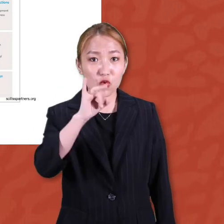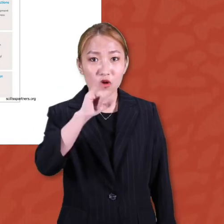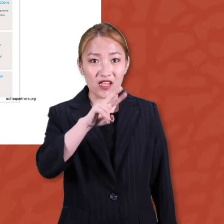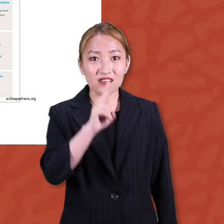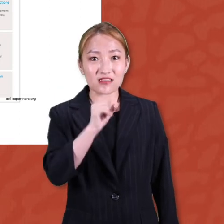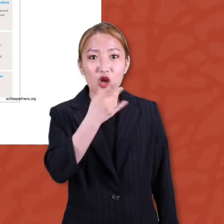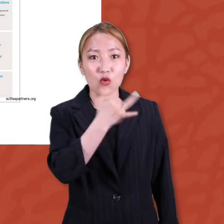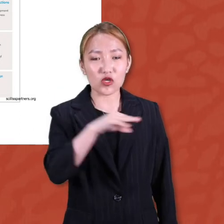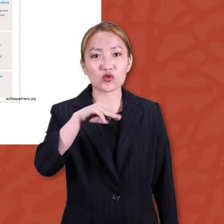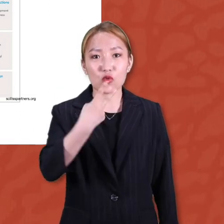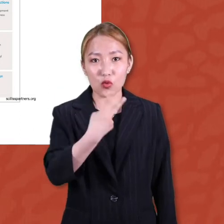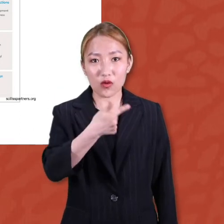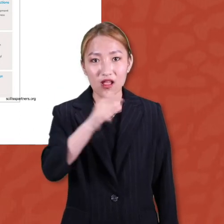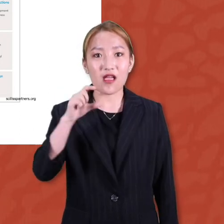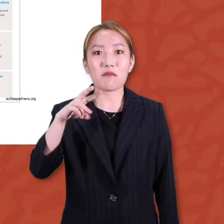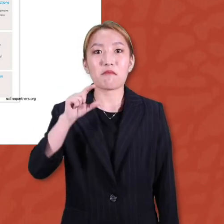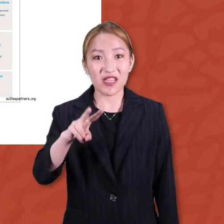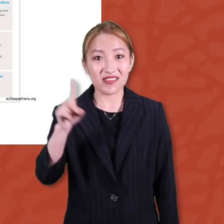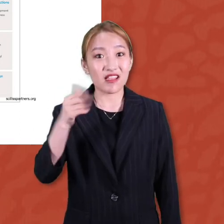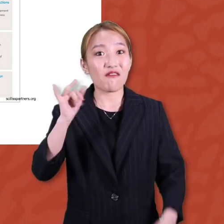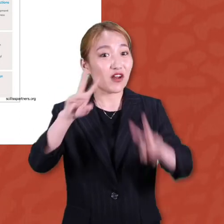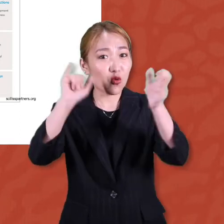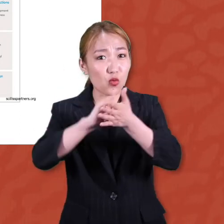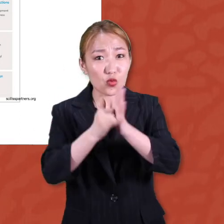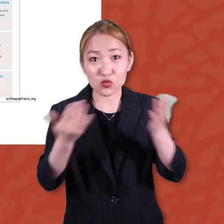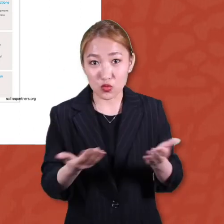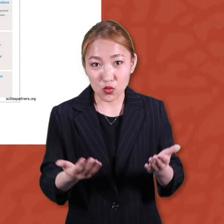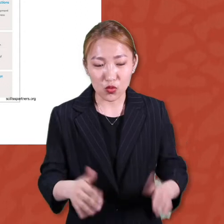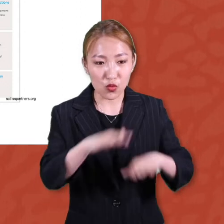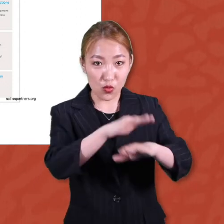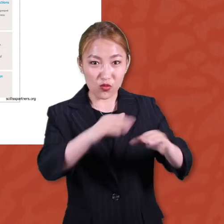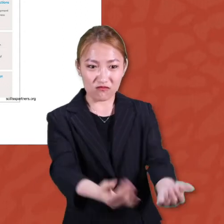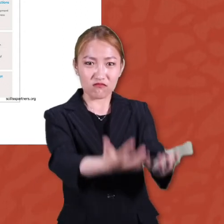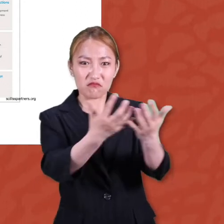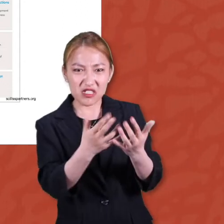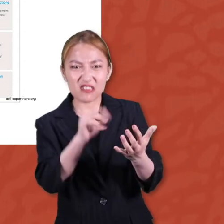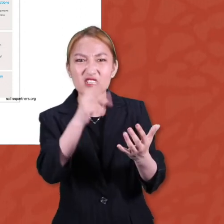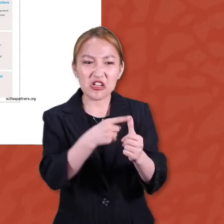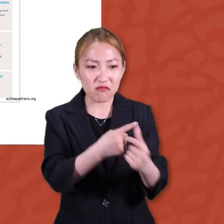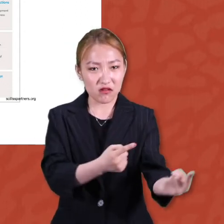түгээмэл загвар нь нийт суралцагчийн ойлголтыг оновчтой болгох төлөөлөх олон хэрэгслүүд.